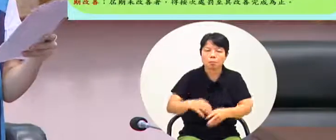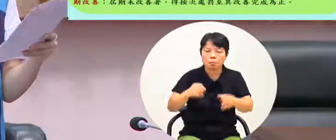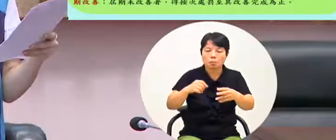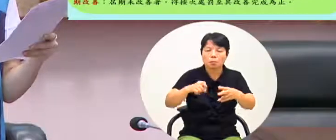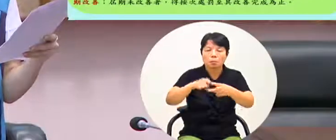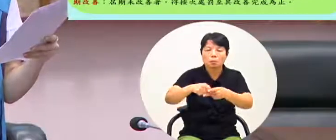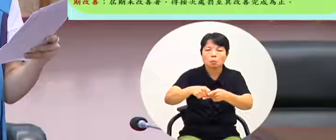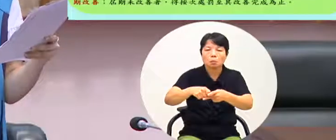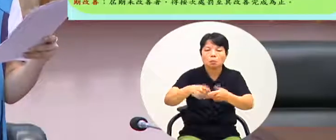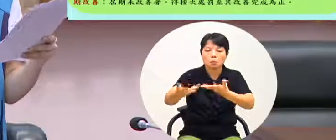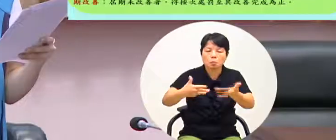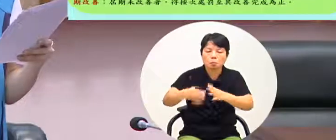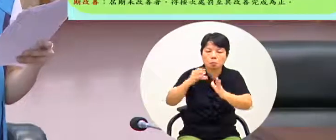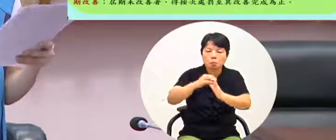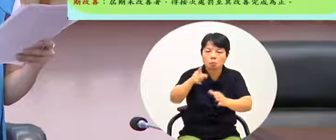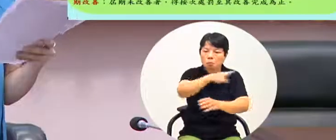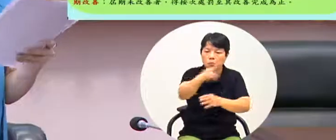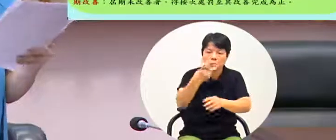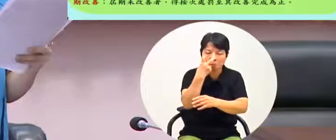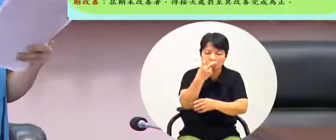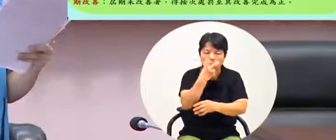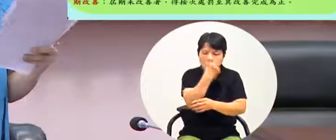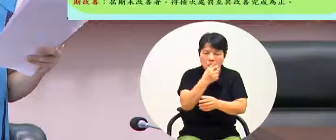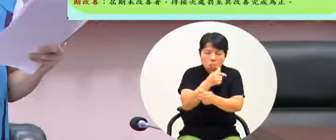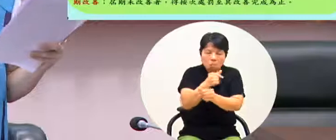金会现在目前运作。